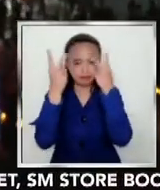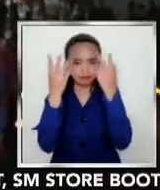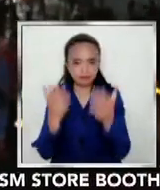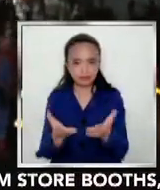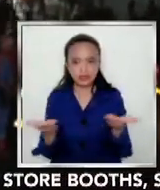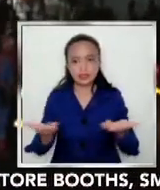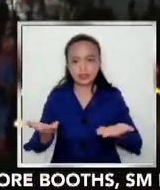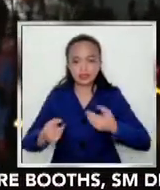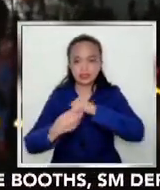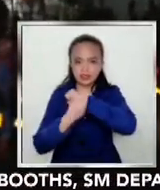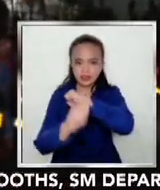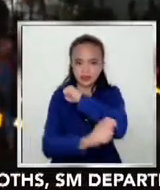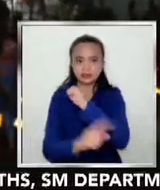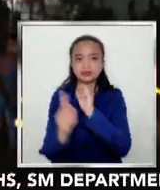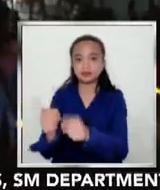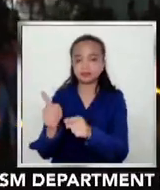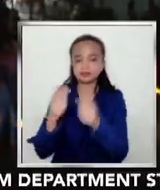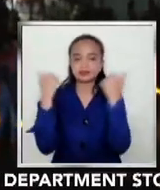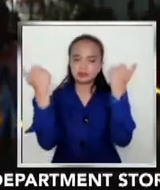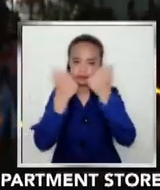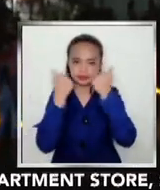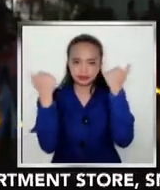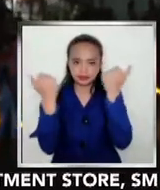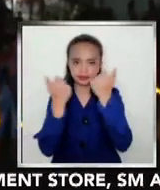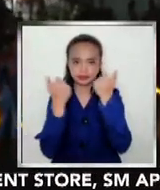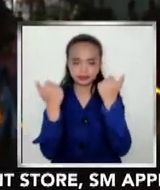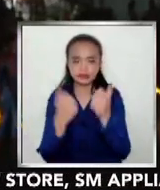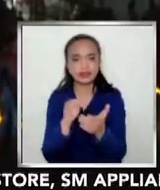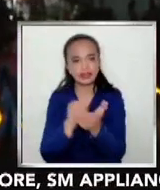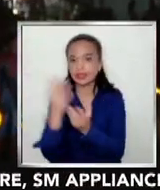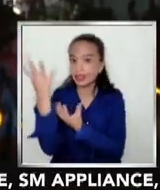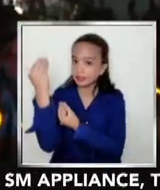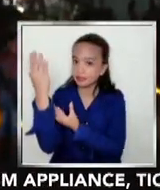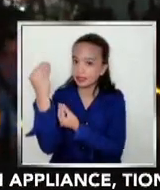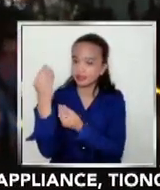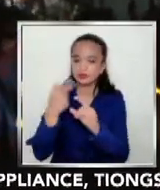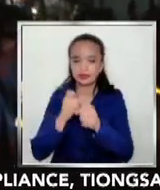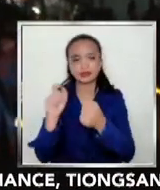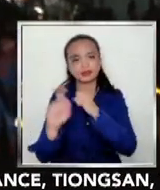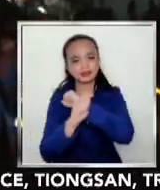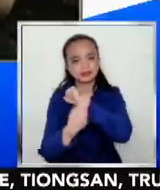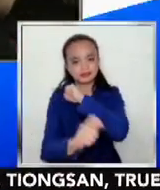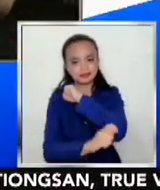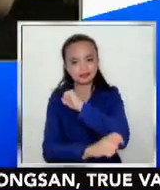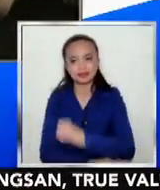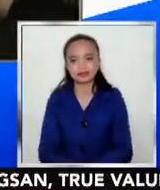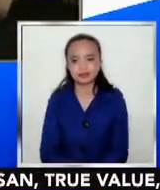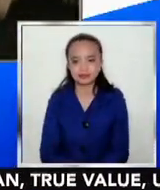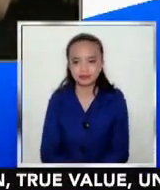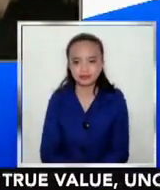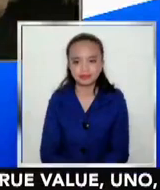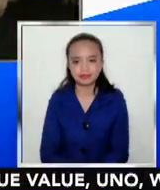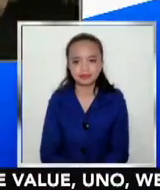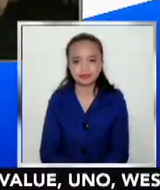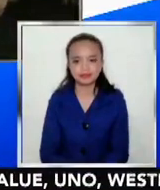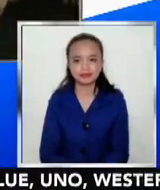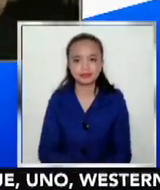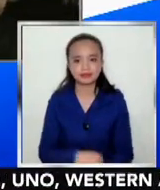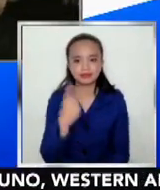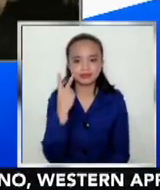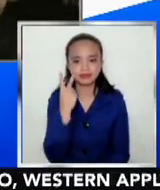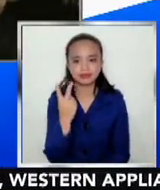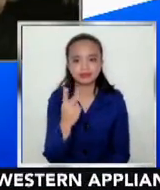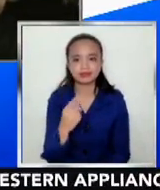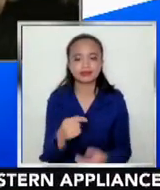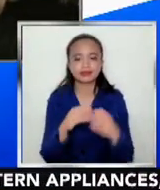na dumalo sa anibersaryo ngayong araw. At yan ang latest mula dito sa Tacloban City. Vicky? Maraming salamat sa iyo, Nico Sereno ng GMA